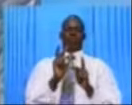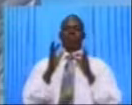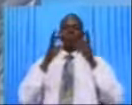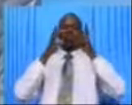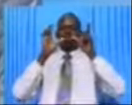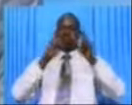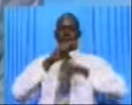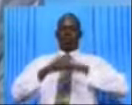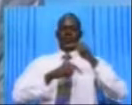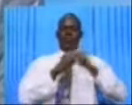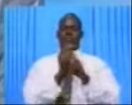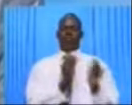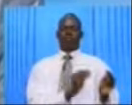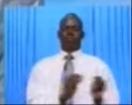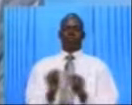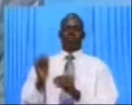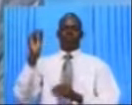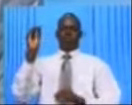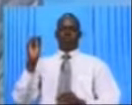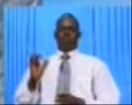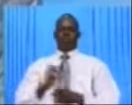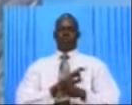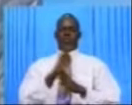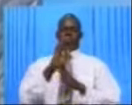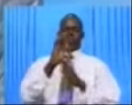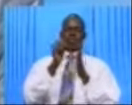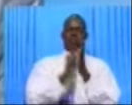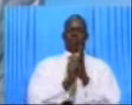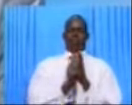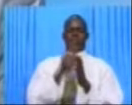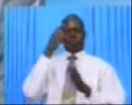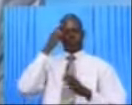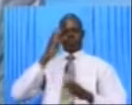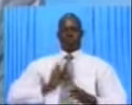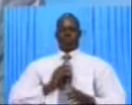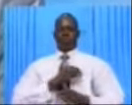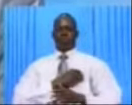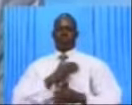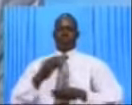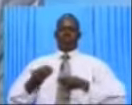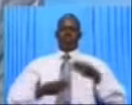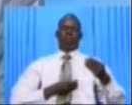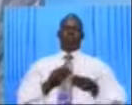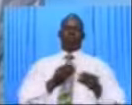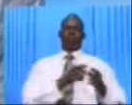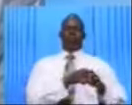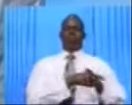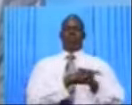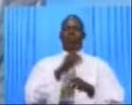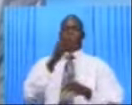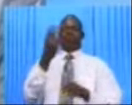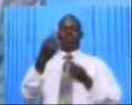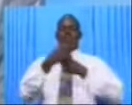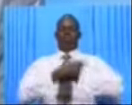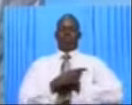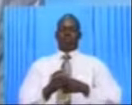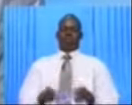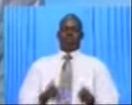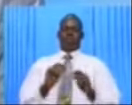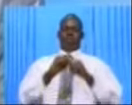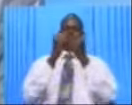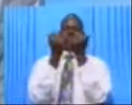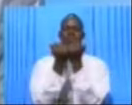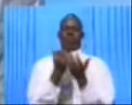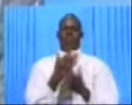nationale organise à Ouagadougou une formation à l'intention de ses membres. Les échanges qui durent 48 heures vont permettre à l'association